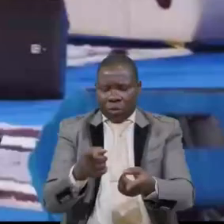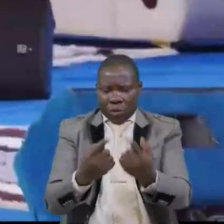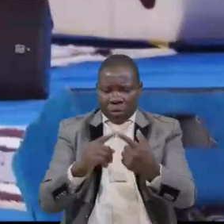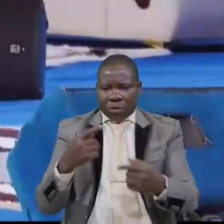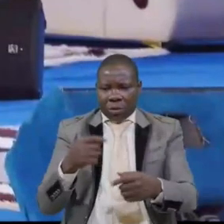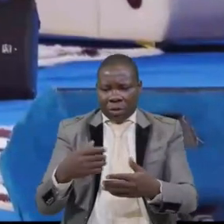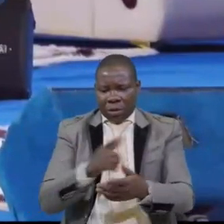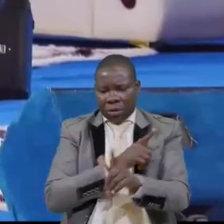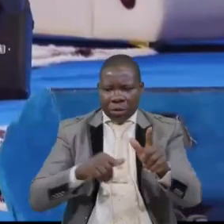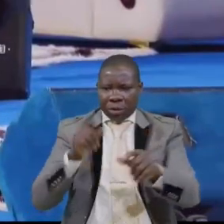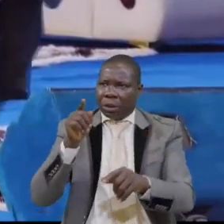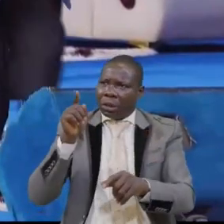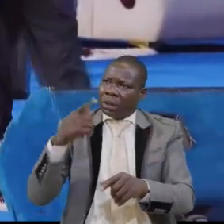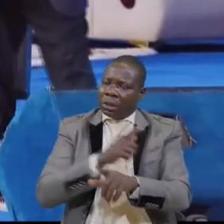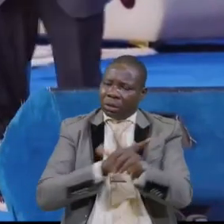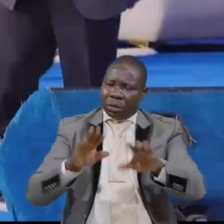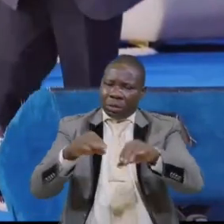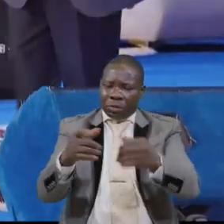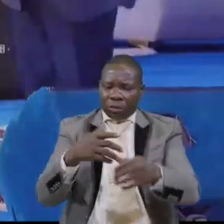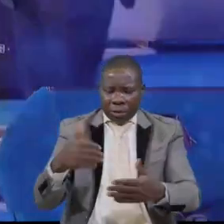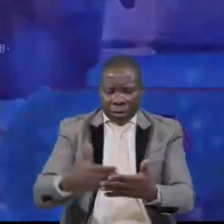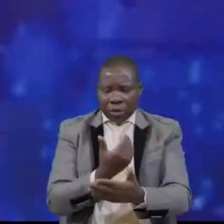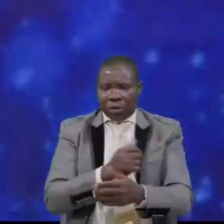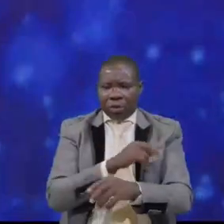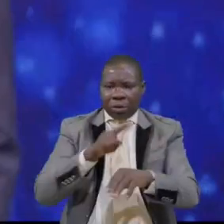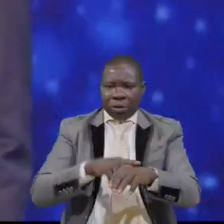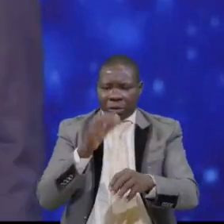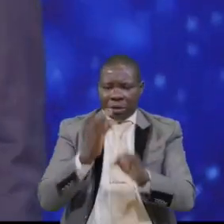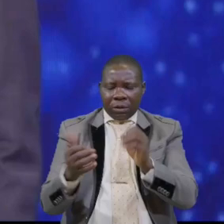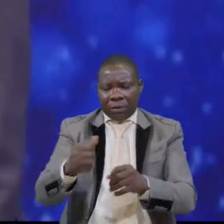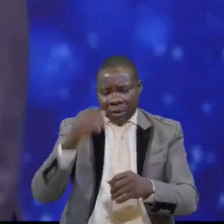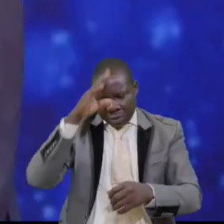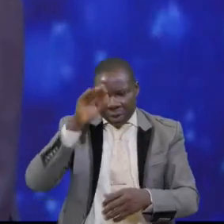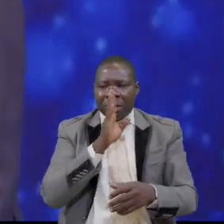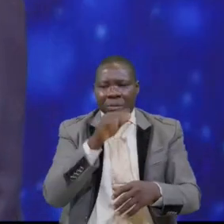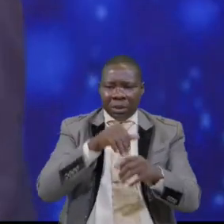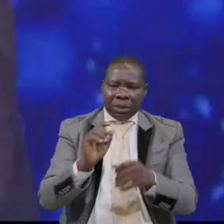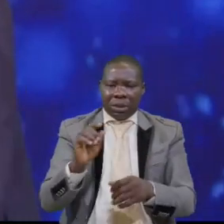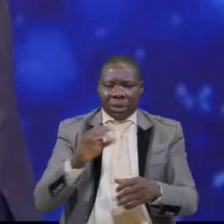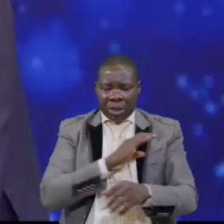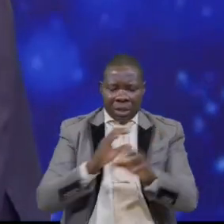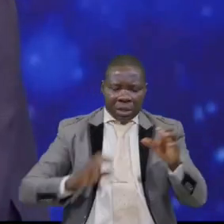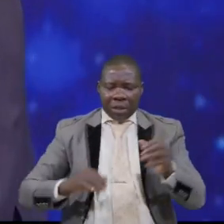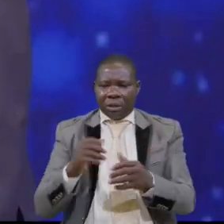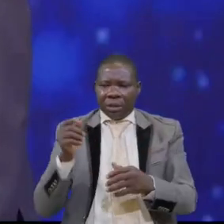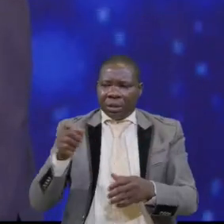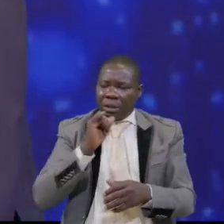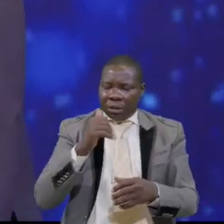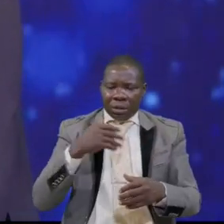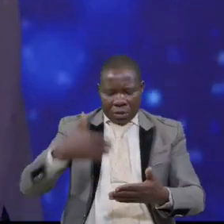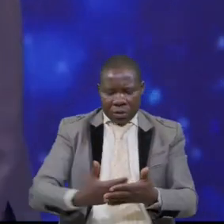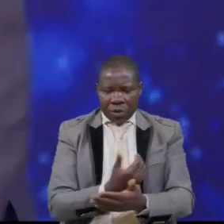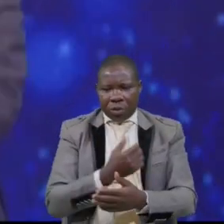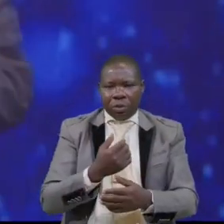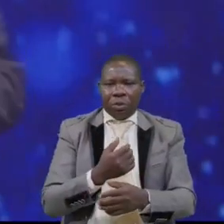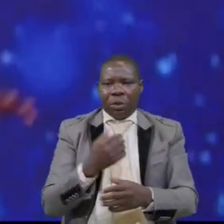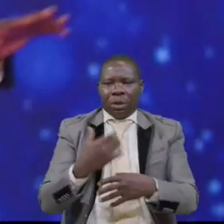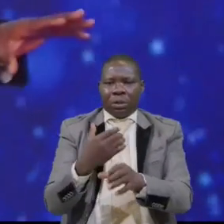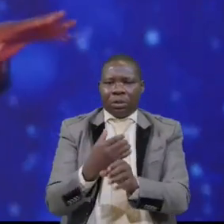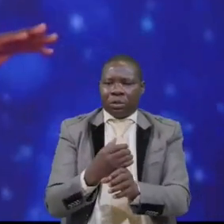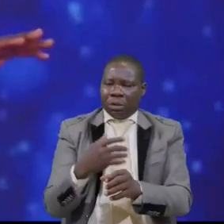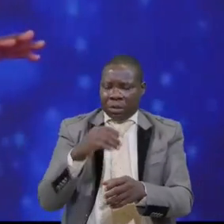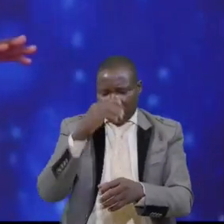nouvelle nature. Si quelqu'un est en Christ, il est une nouvelle créature. Et Daniel l'a démontré, il ne mangeait pas